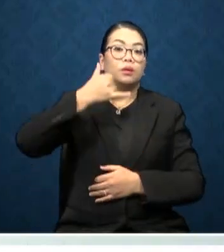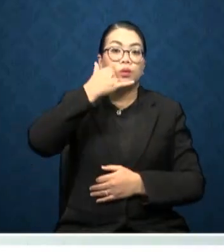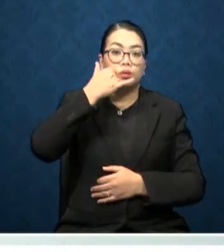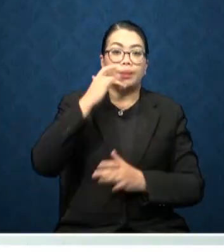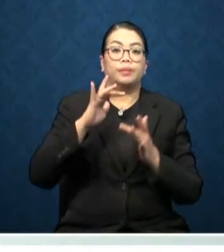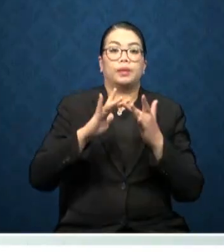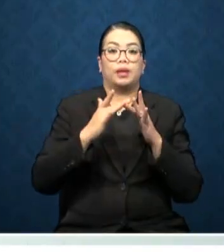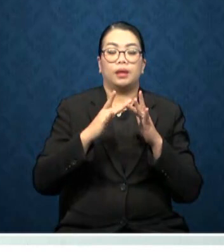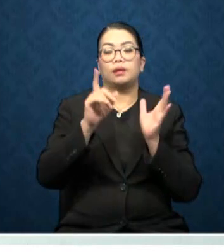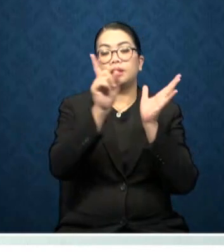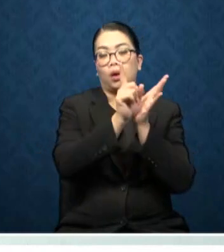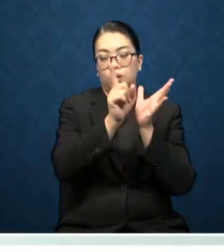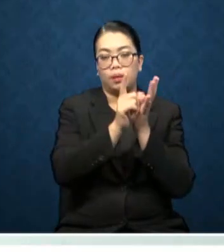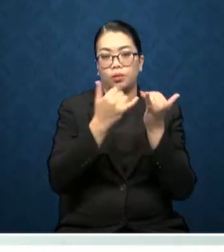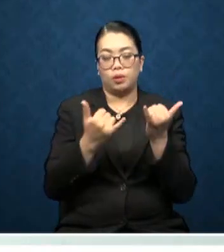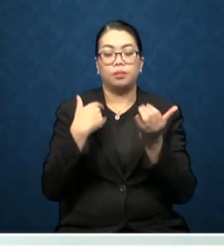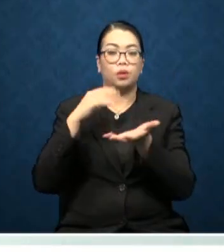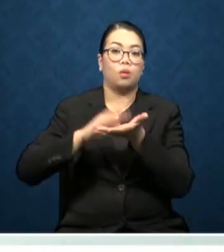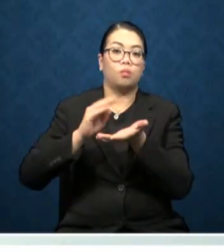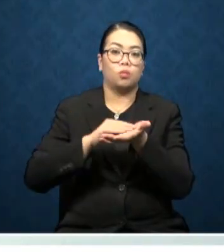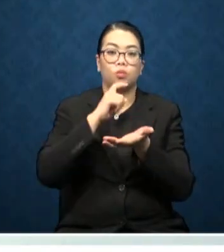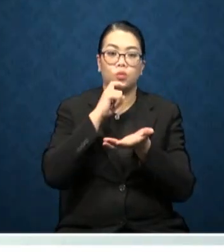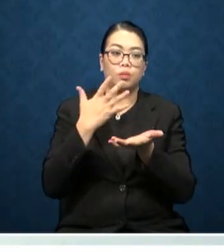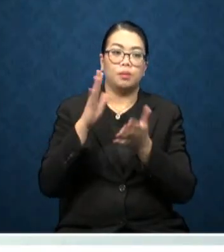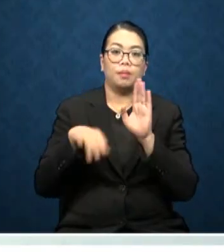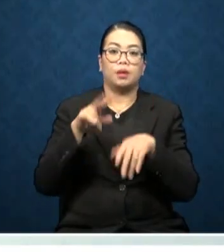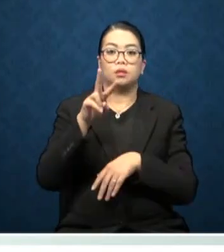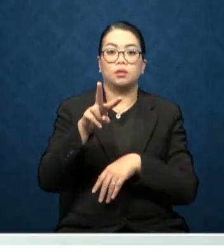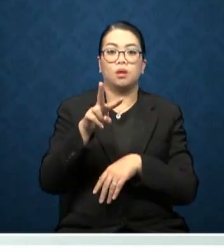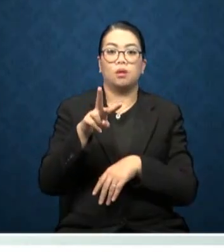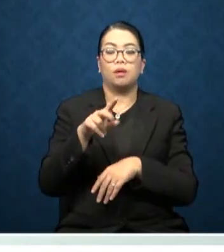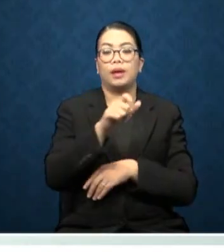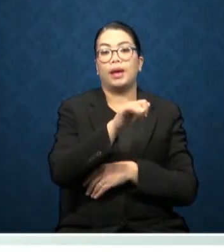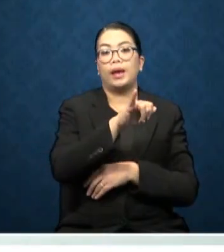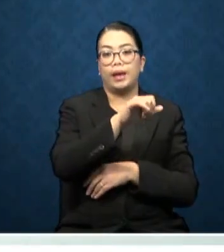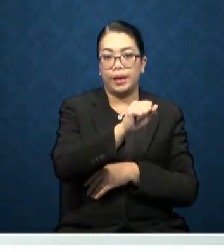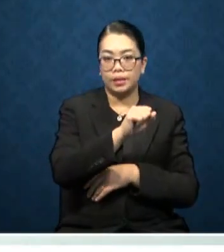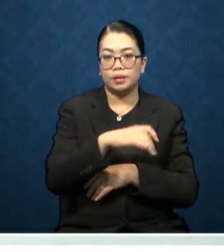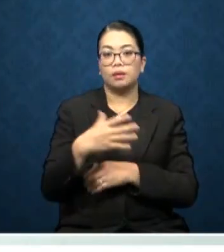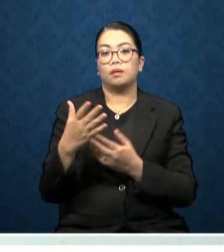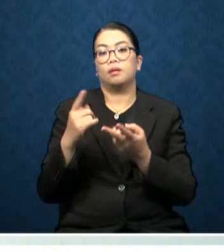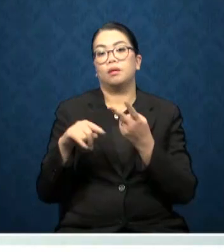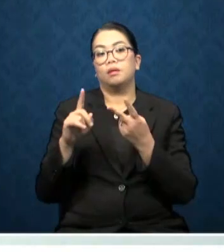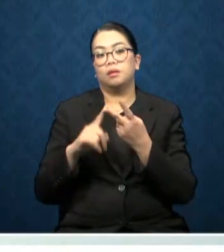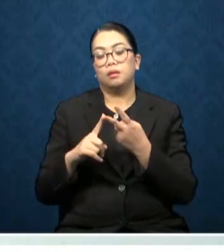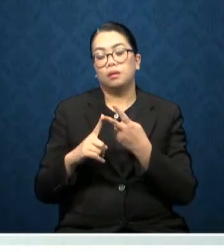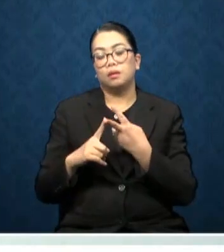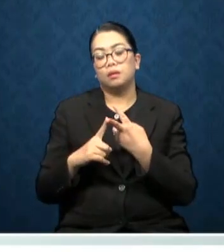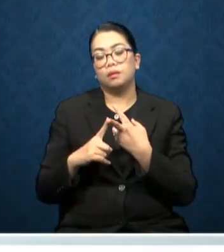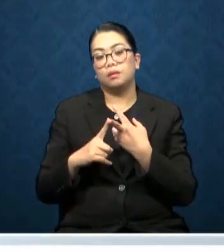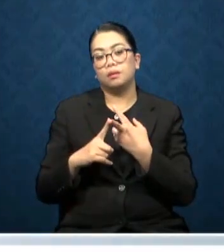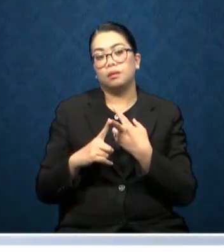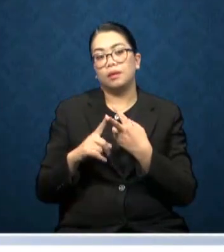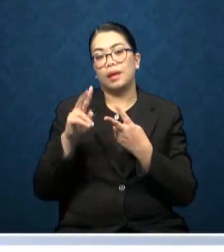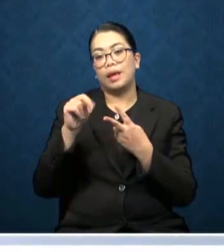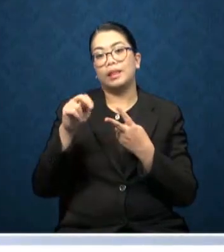เทียมปัจจุบันนี้จากที่มีข้อมูลอยู่จะมีประมาณ2รายนะครับก็คือ SES กับทาง